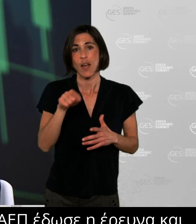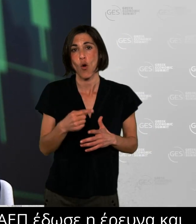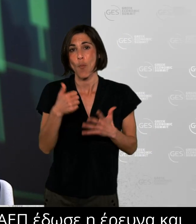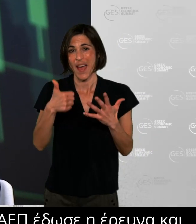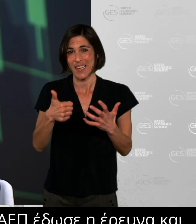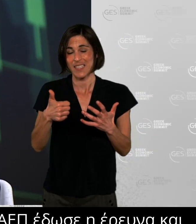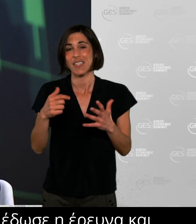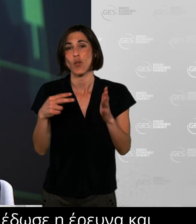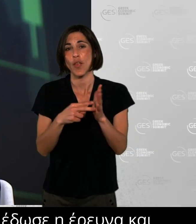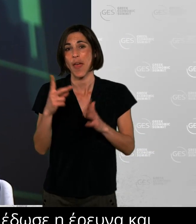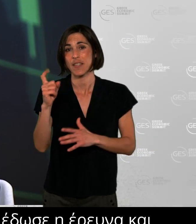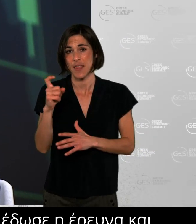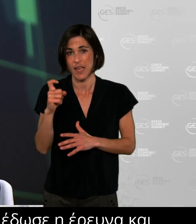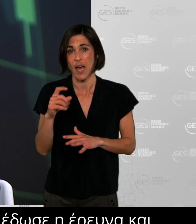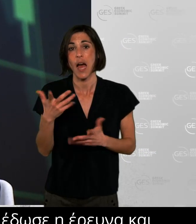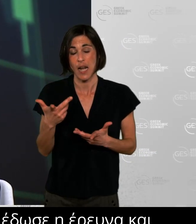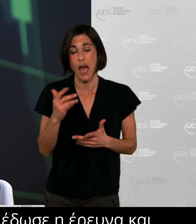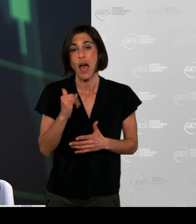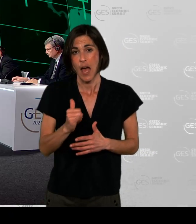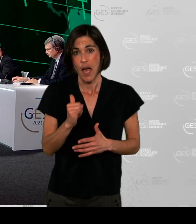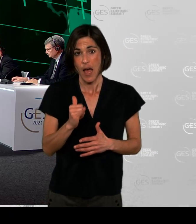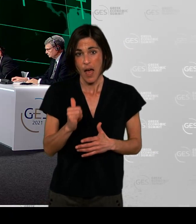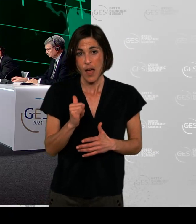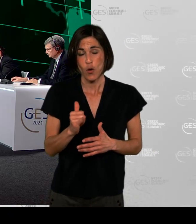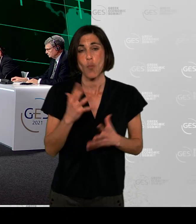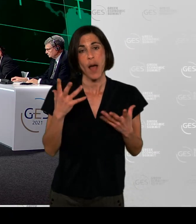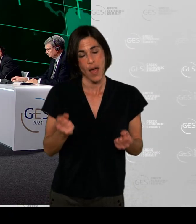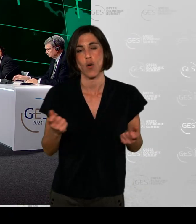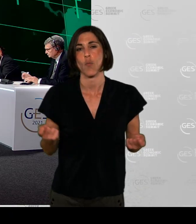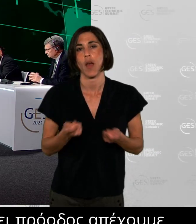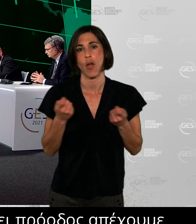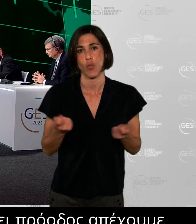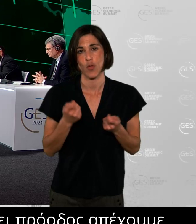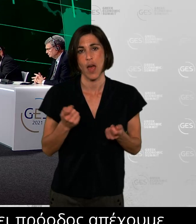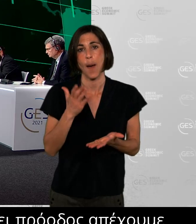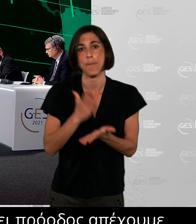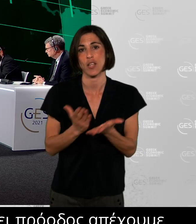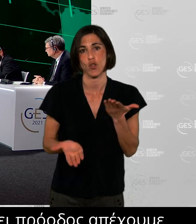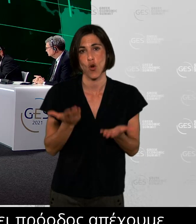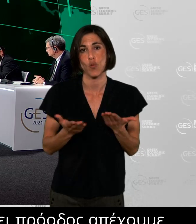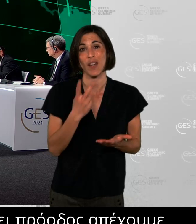ακόμα αρκετά, αν και υπάρχει πρόοδος, απέχουμε ακόμα αρκετά από τον ευρωπαϊκό μέσο όρο που είναι στο 2,3% του ΑΕΠ.